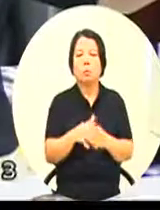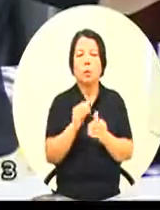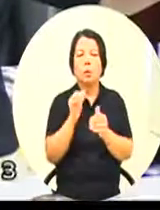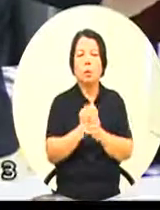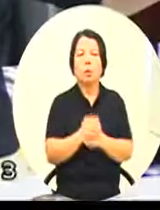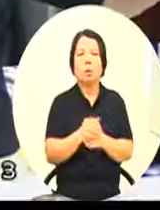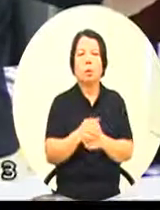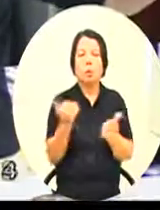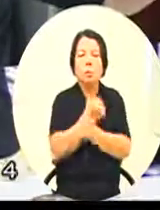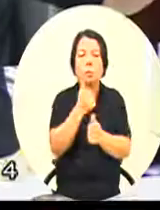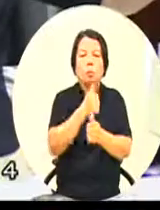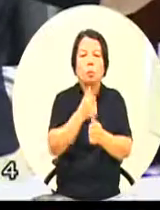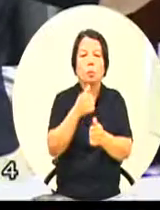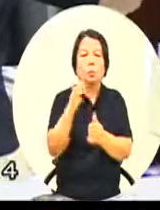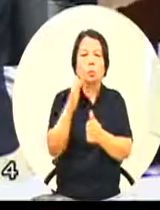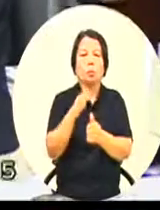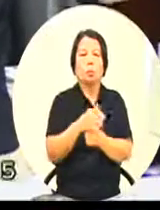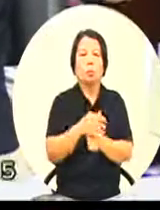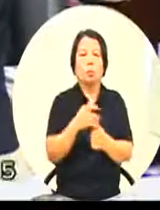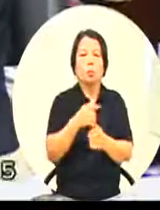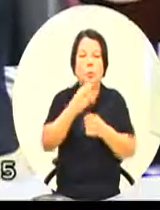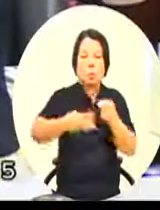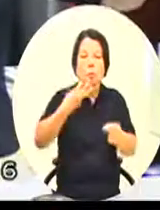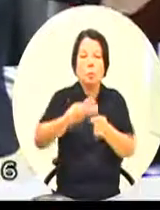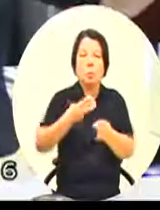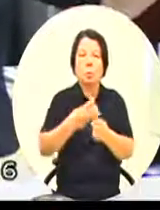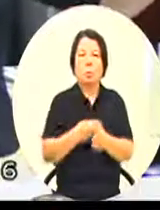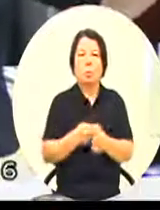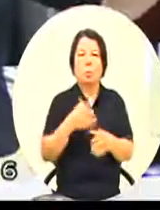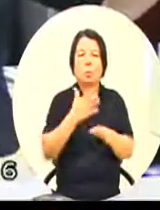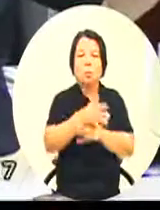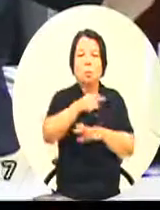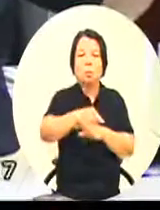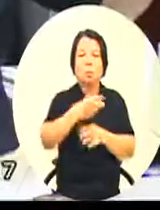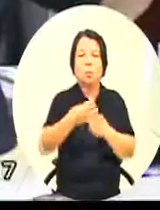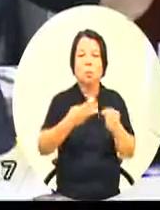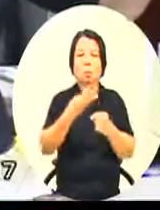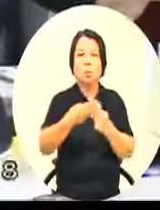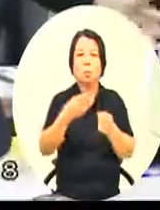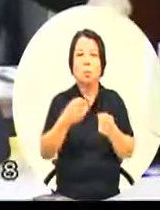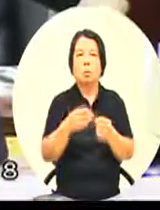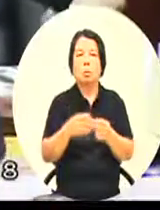有三年，他可以不用，就是被超走的这个人三年不用